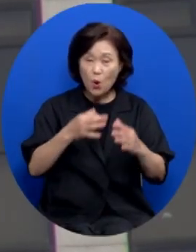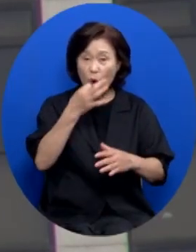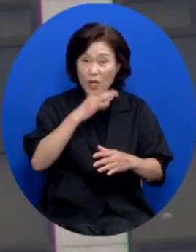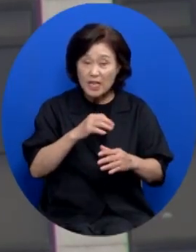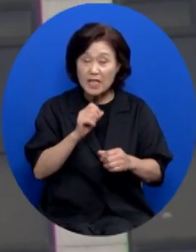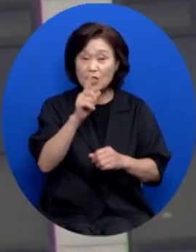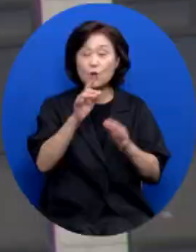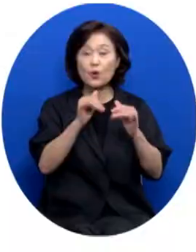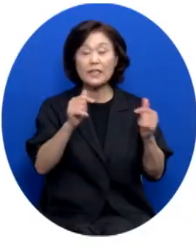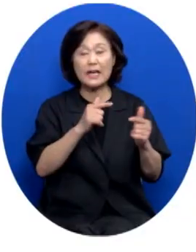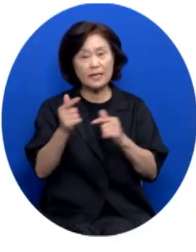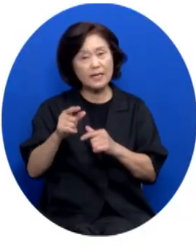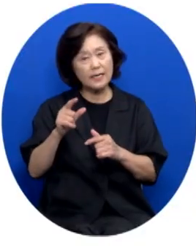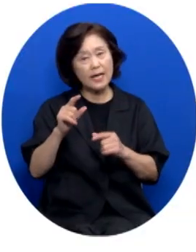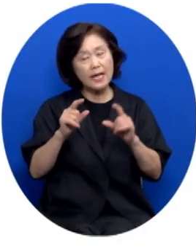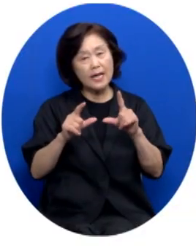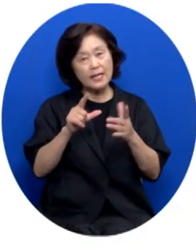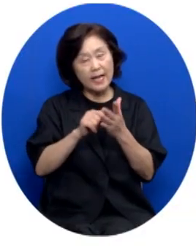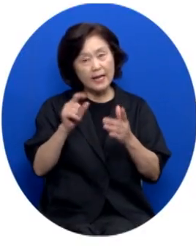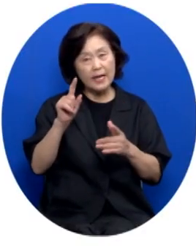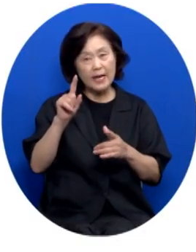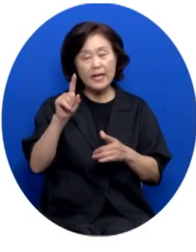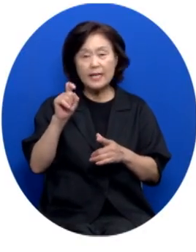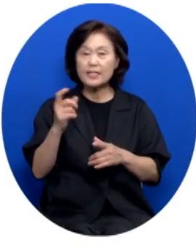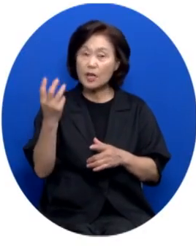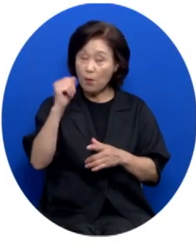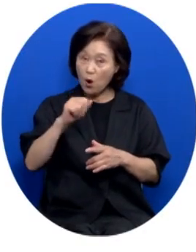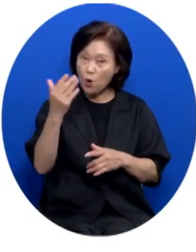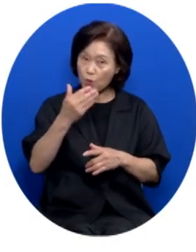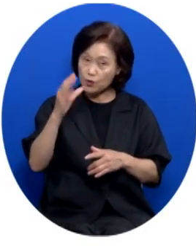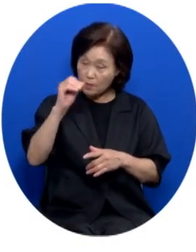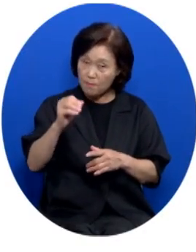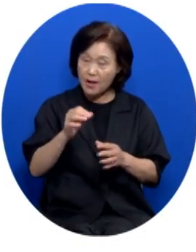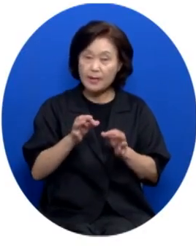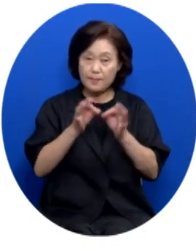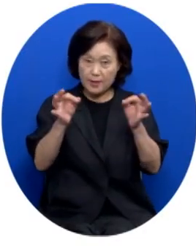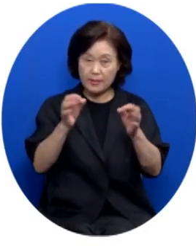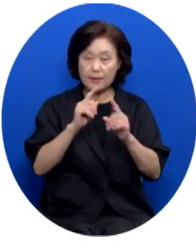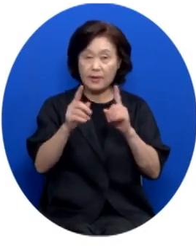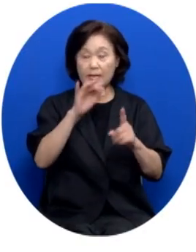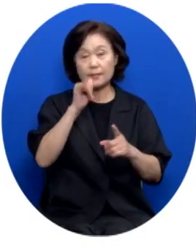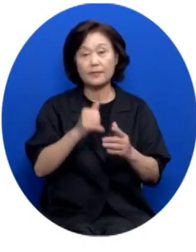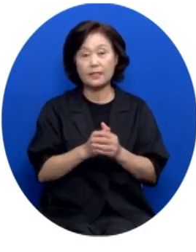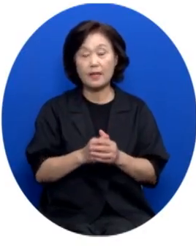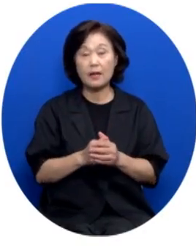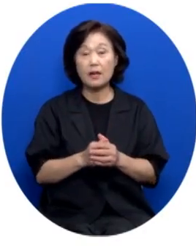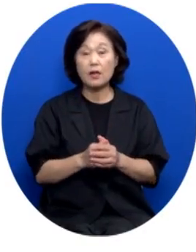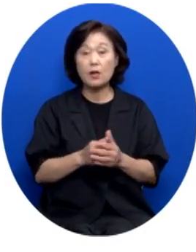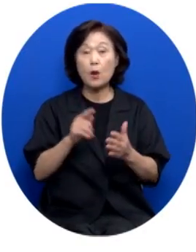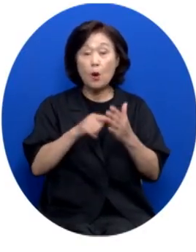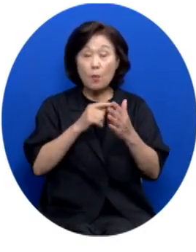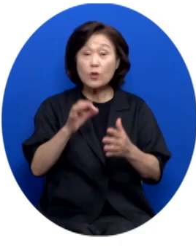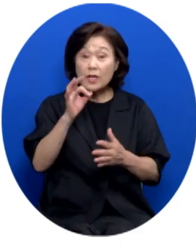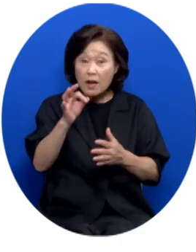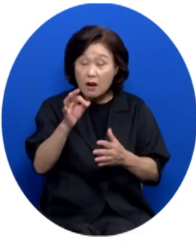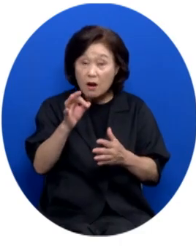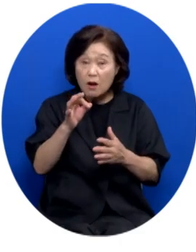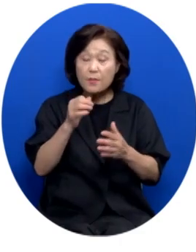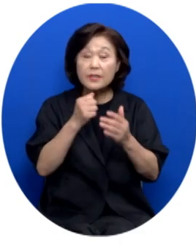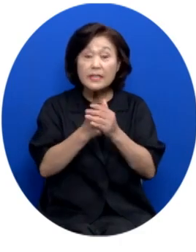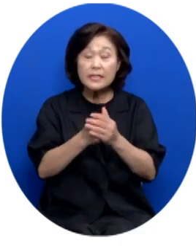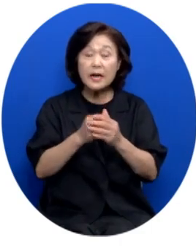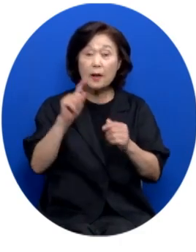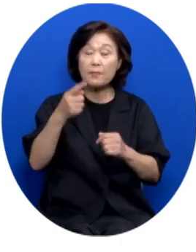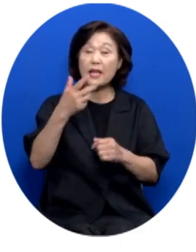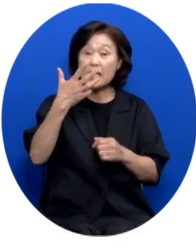110명에게 보상금 약 10억 9천만 원을 지급했다고 밝혔습니다. 2분기 권익위가 보상금을 지급하기로 한